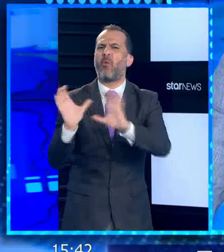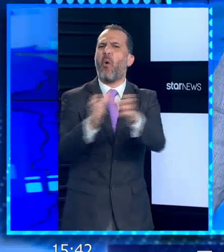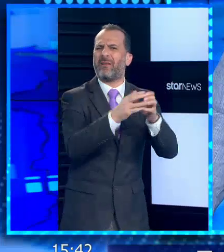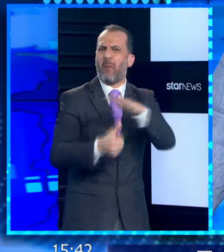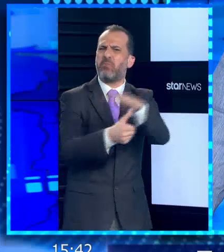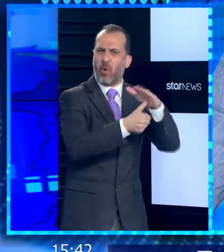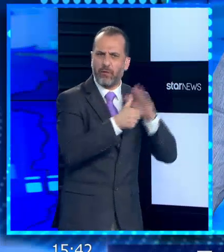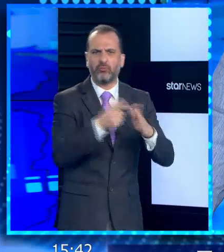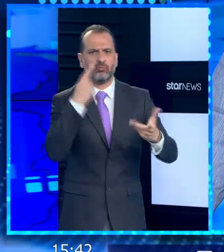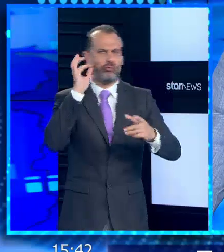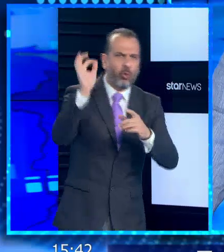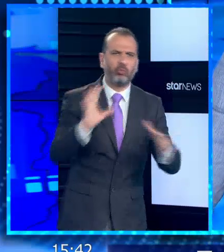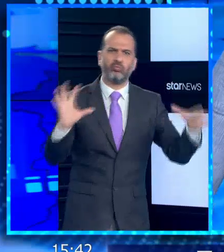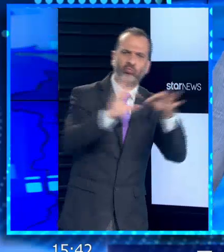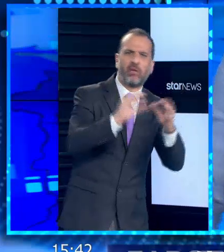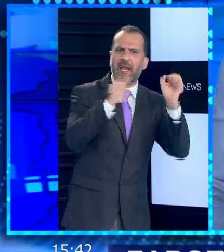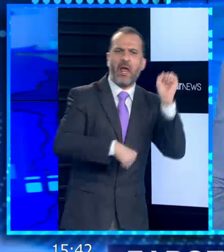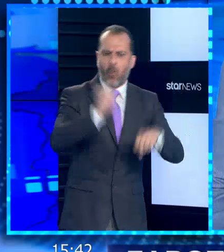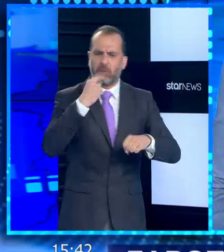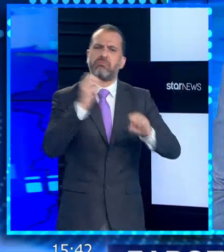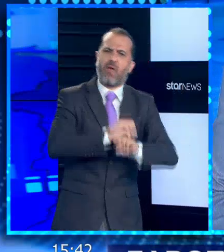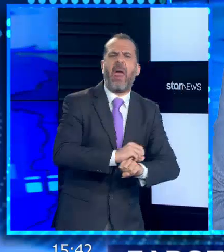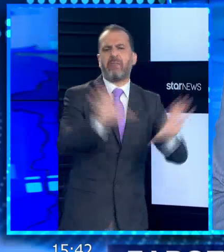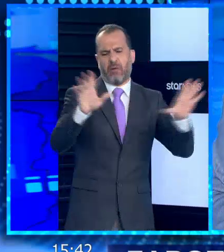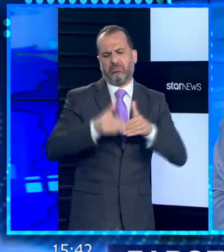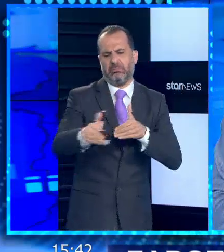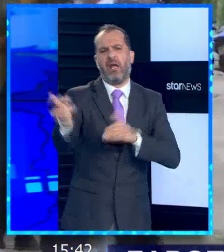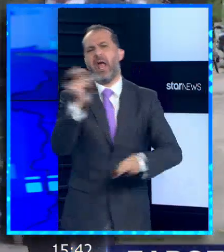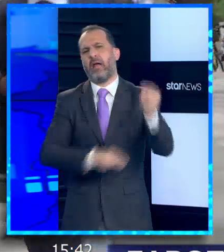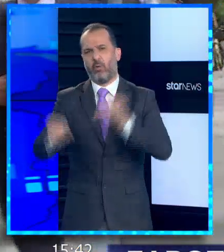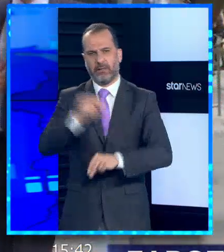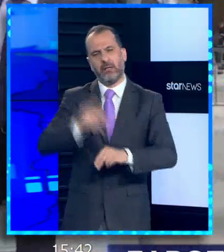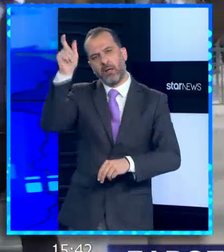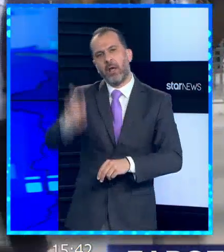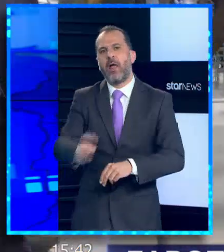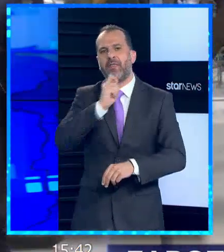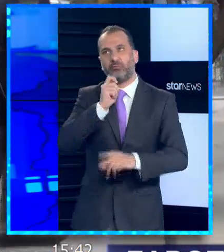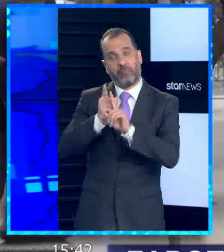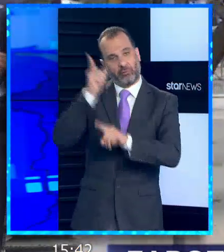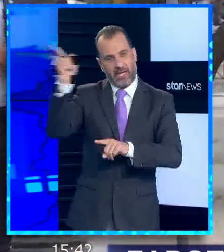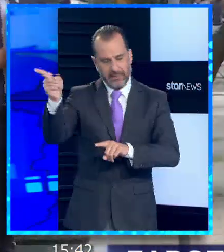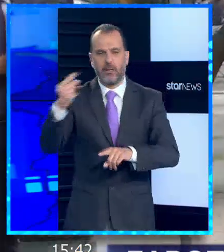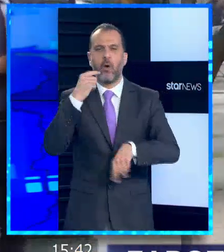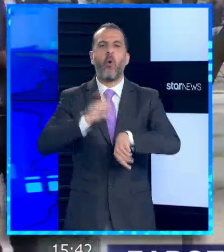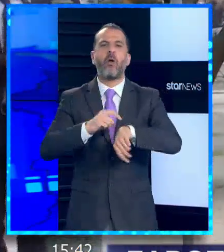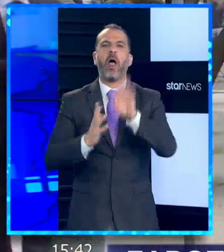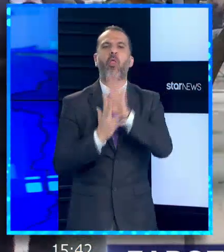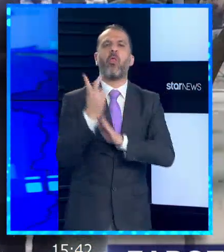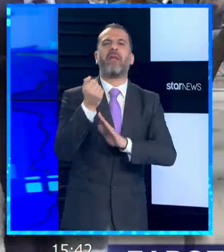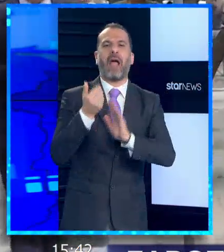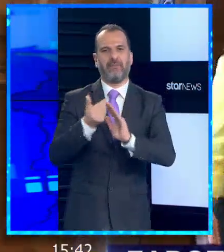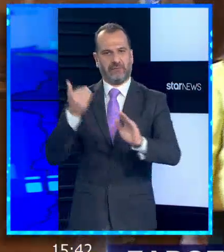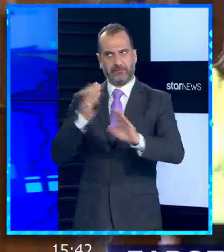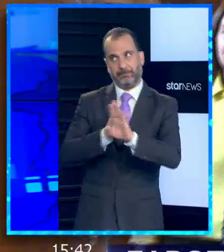Κώστας Σημειονίδης είναι στο Προεδρικό Μέγαρο και μας ενημερώνει. Καλό μεσημέρι, Κώστα. Κατερίνα, ο Πρωθυπουργός πήρε λίγο μετά τις 12.30 το μεσημέρι τη